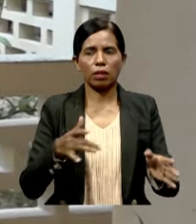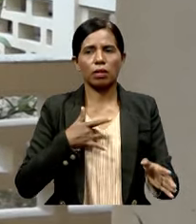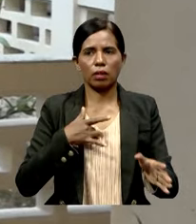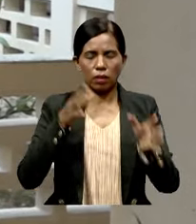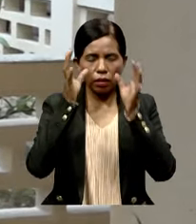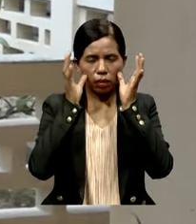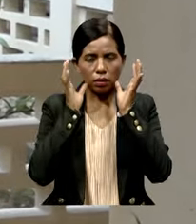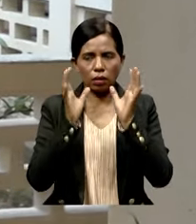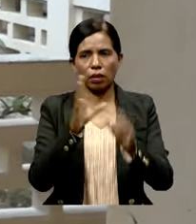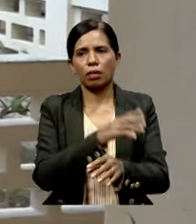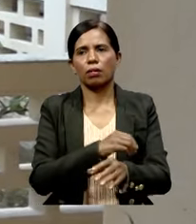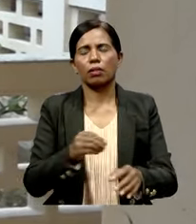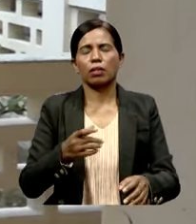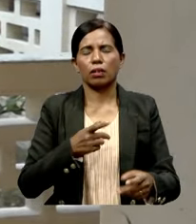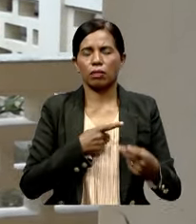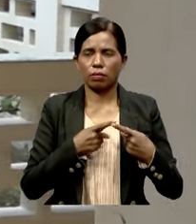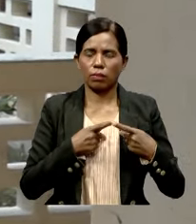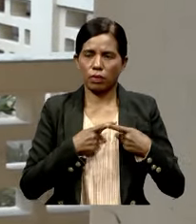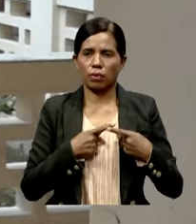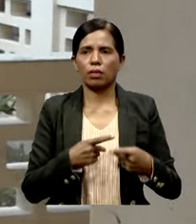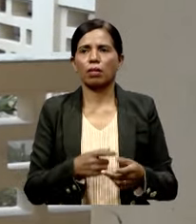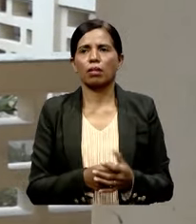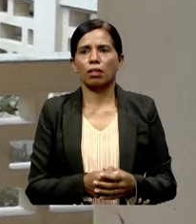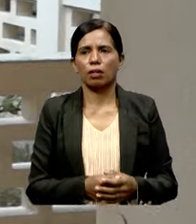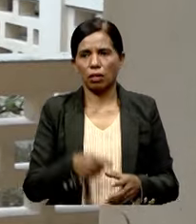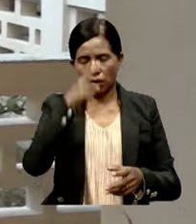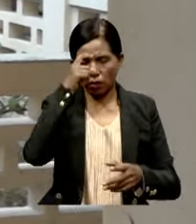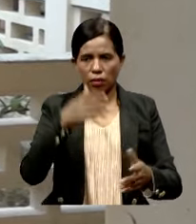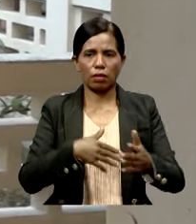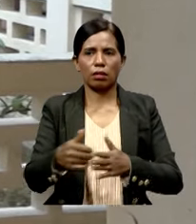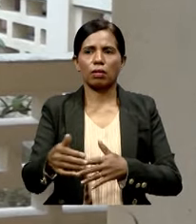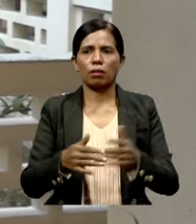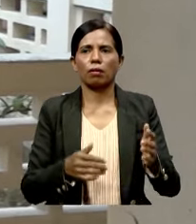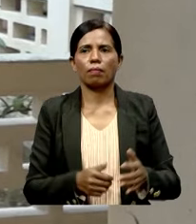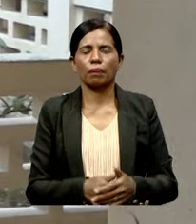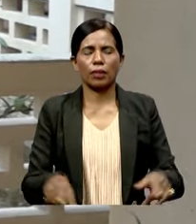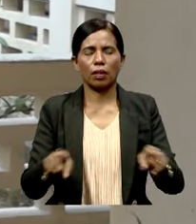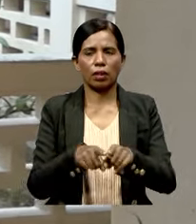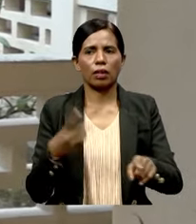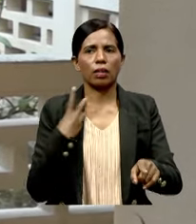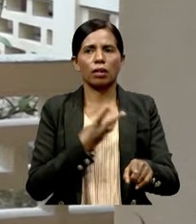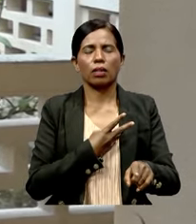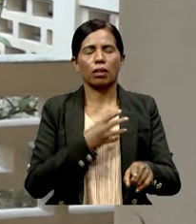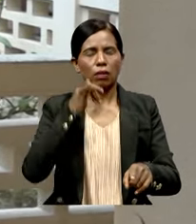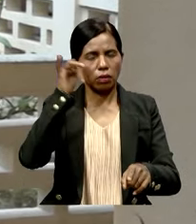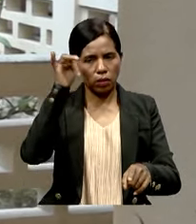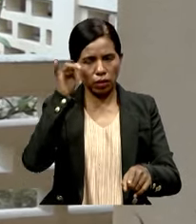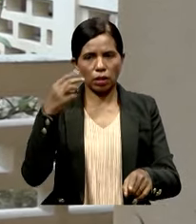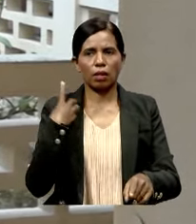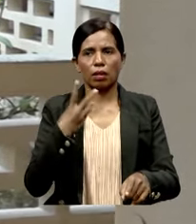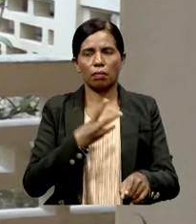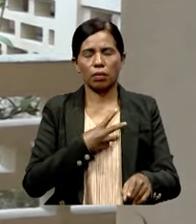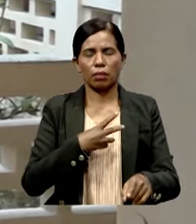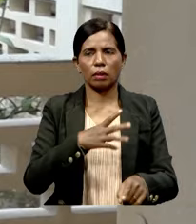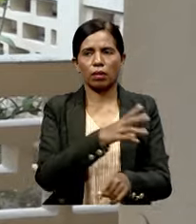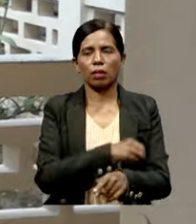tristi nomos larang moras situan tamba dalam barak hanya sing to hanya sing orsek kami ya awal hela